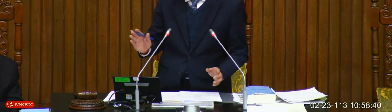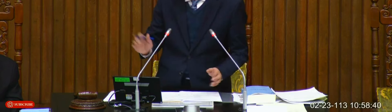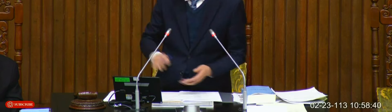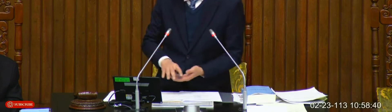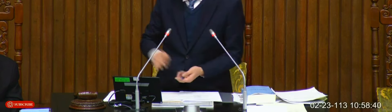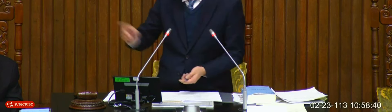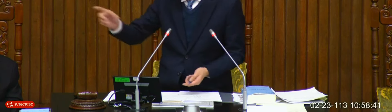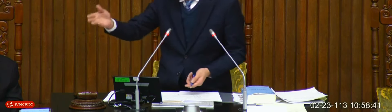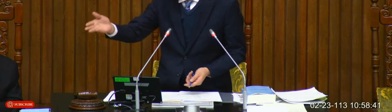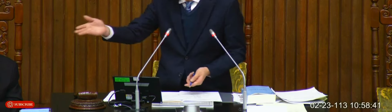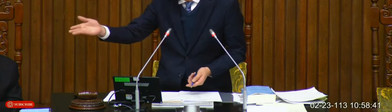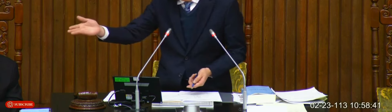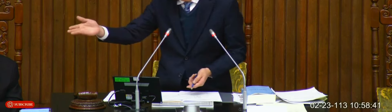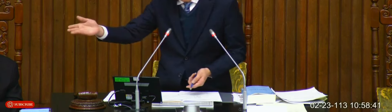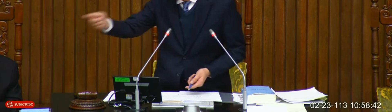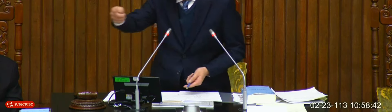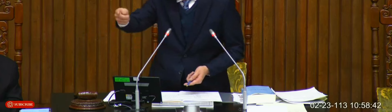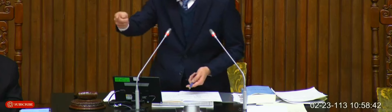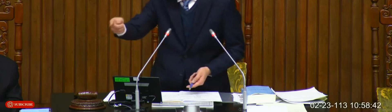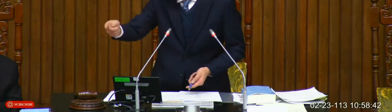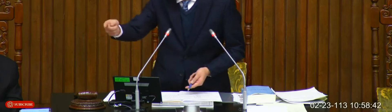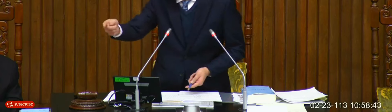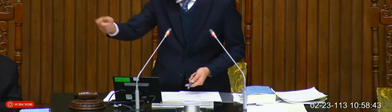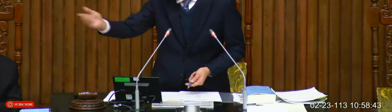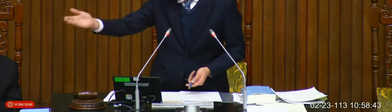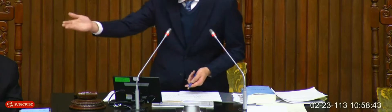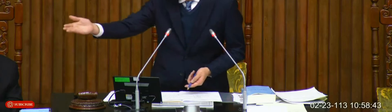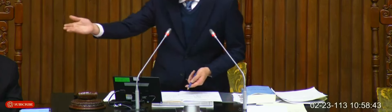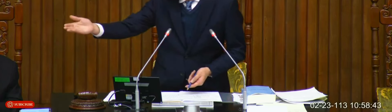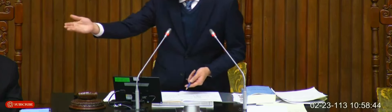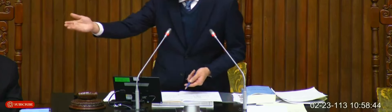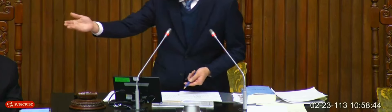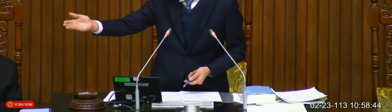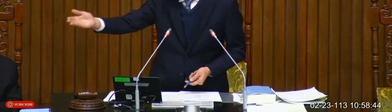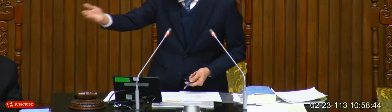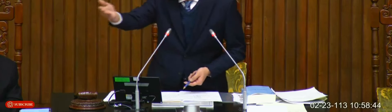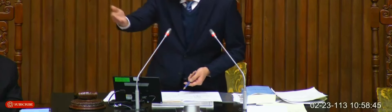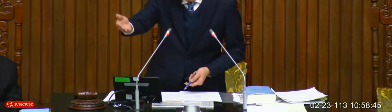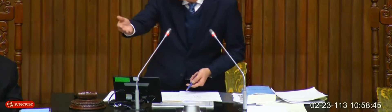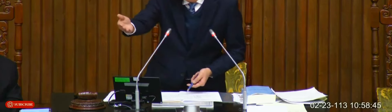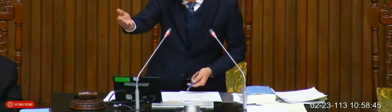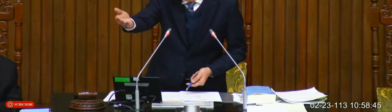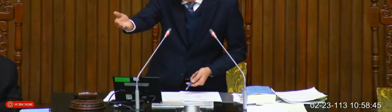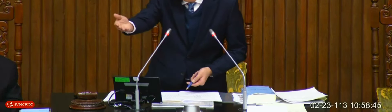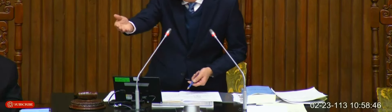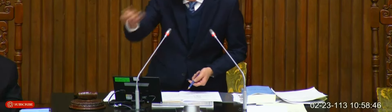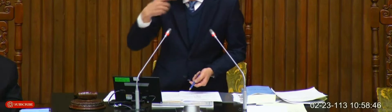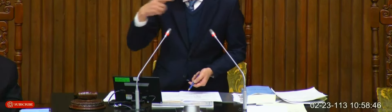听不见了、啊。你要不要喝一口热茶？带个热茶上台，好不好？对，我说你今天被